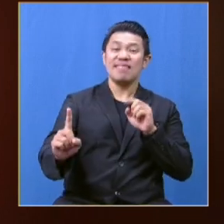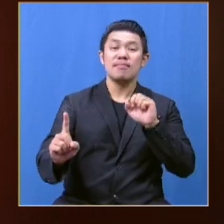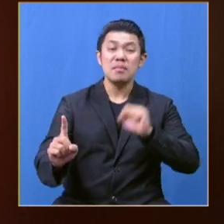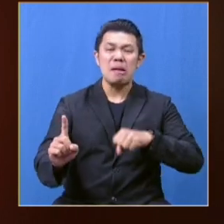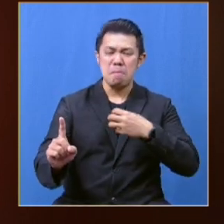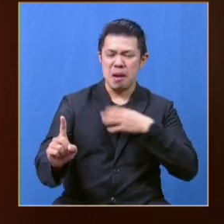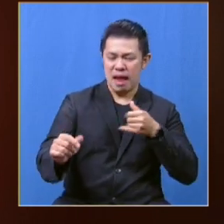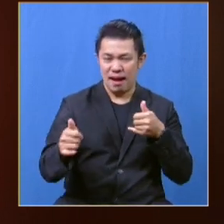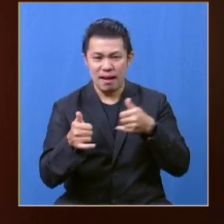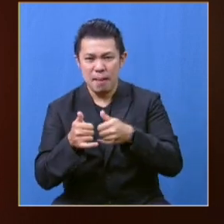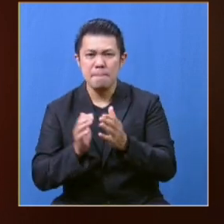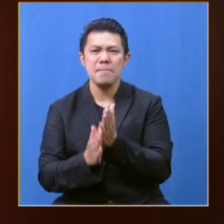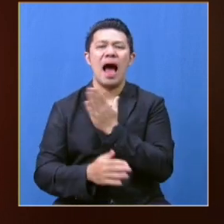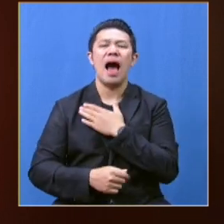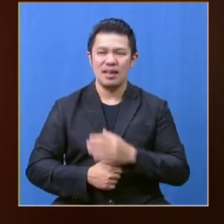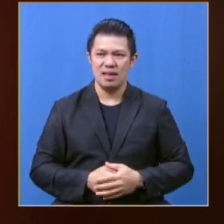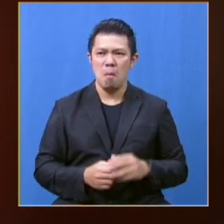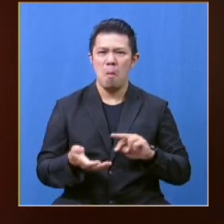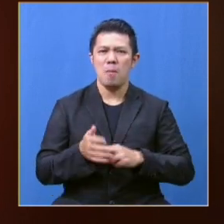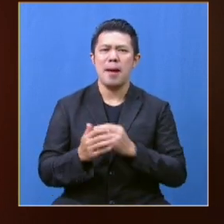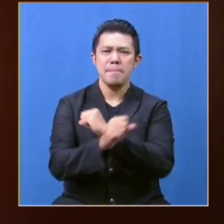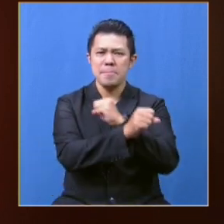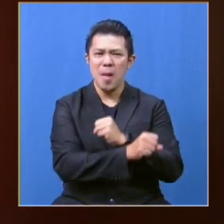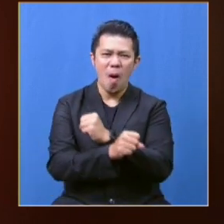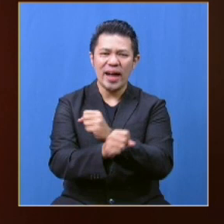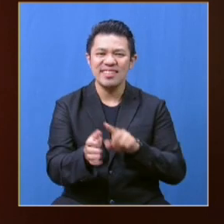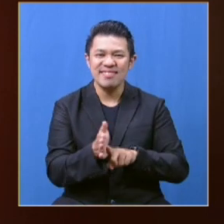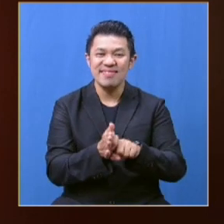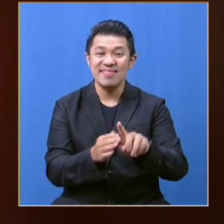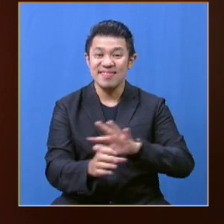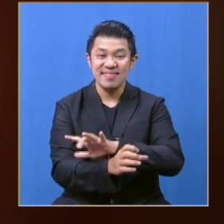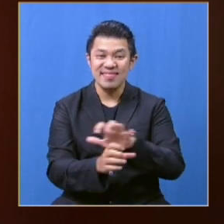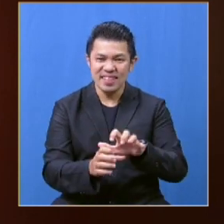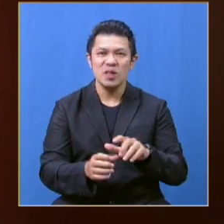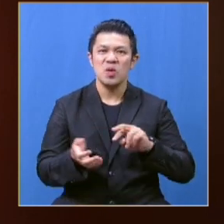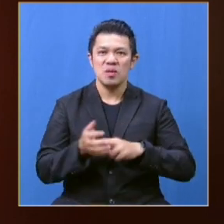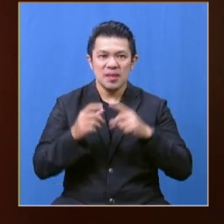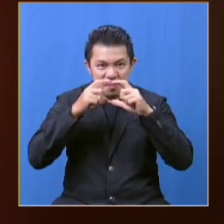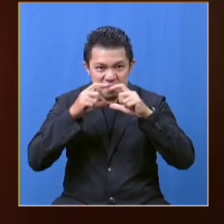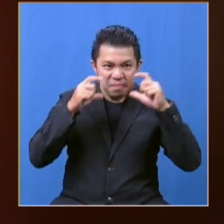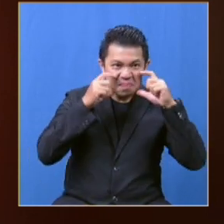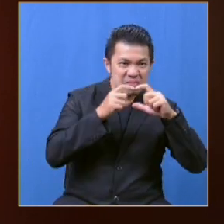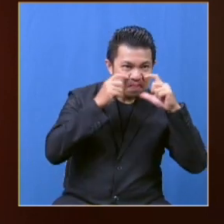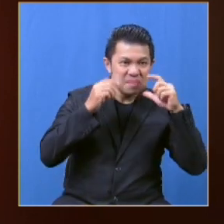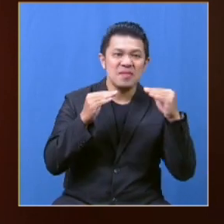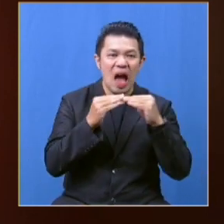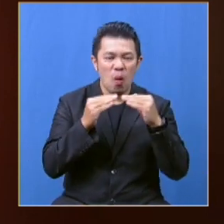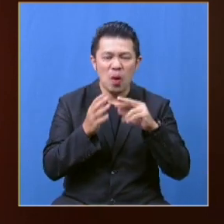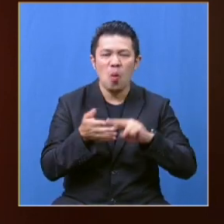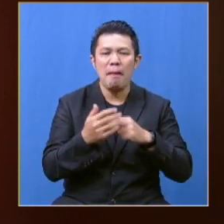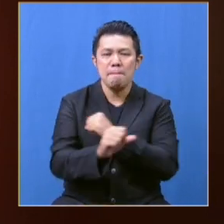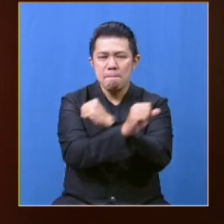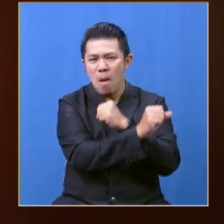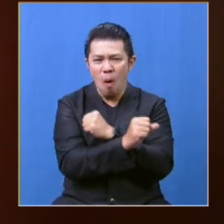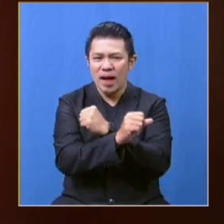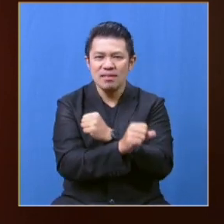ห่างทางสังคมป้องกันไวรัสโควิด-19 ทั้งสองฝ่ายต่างก็สวมหน้ากากอนามัยเพื่อป้องกันโรคด้วยอย่